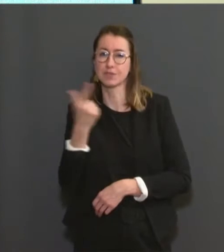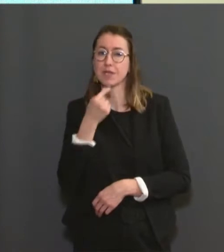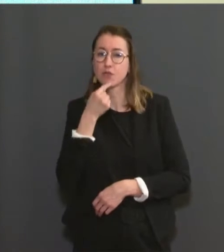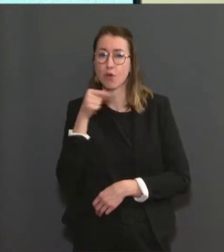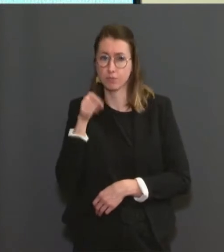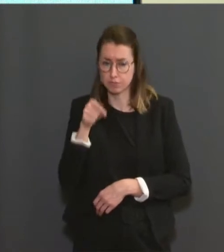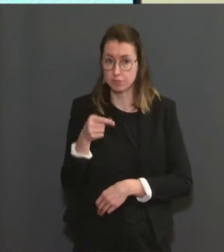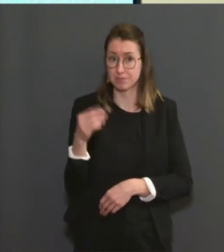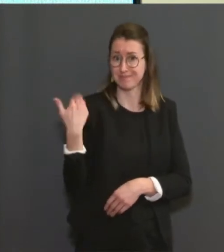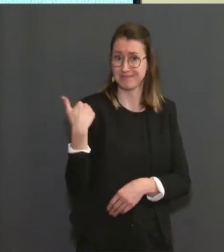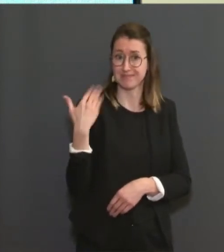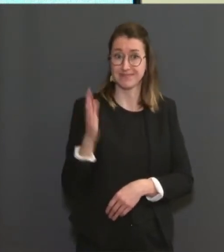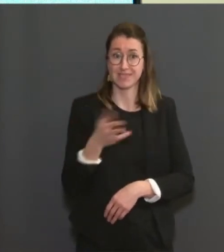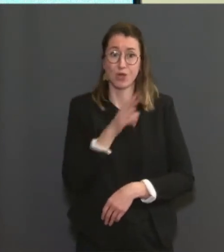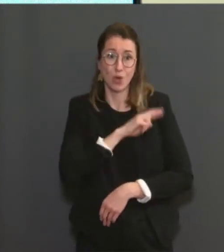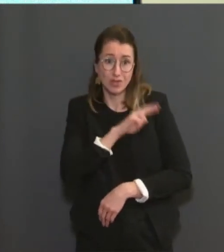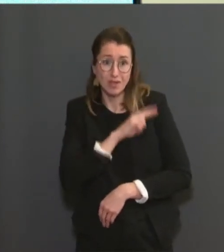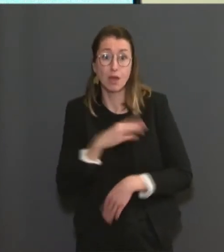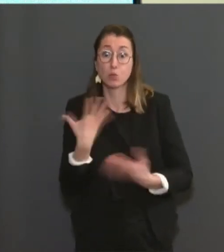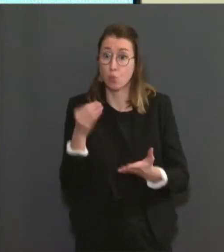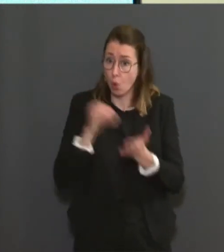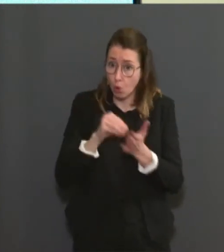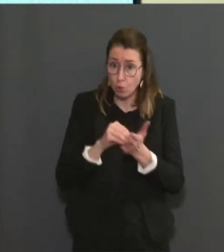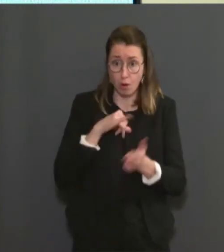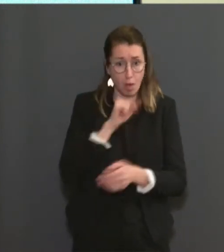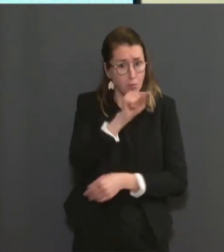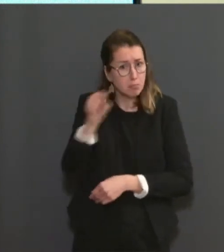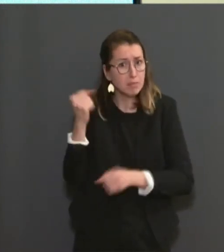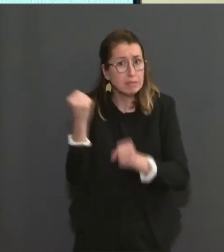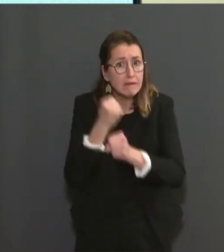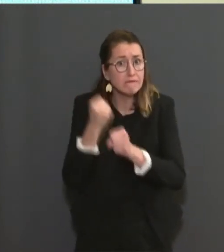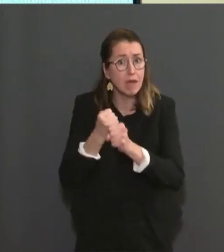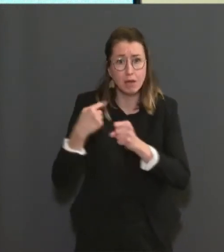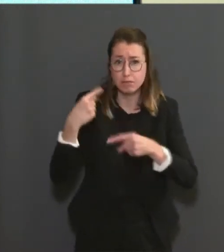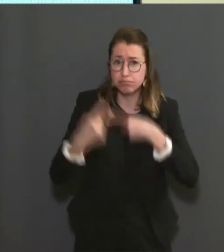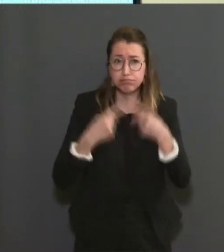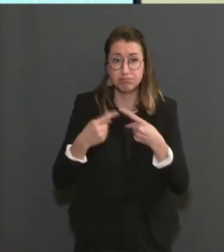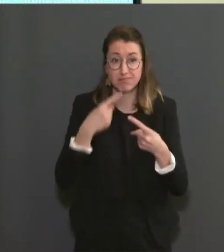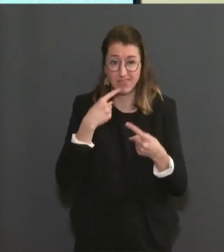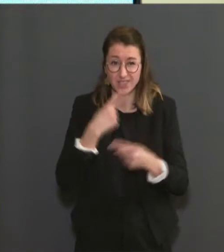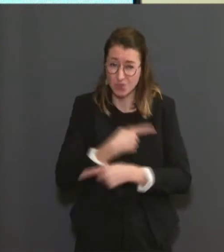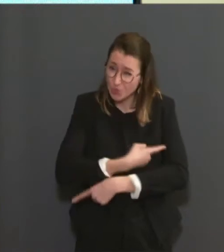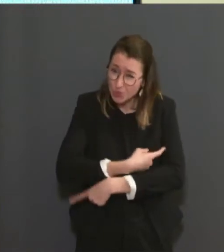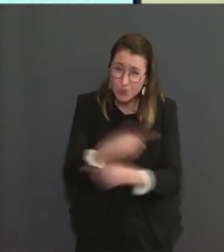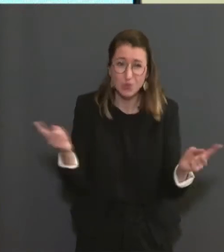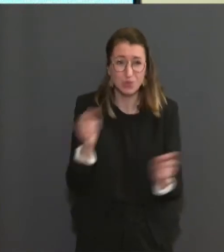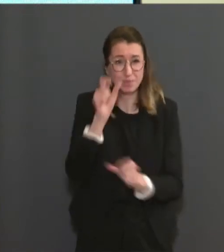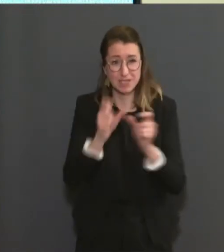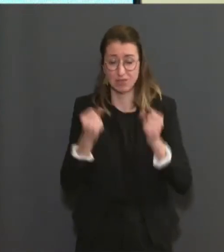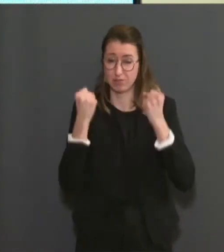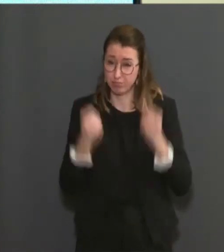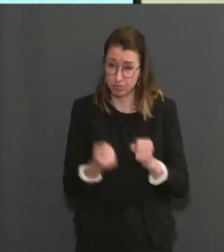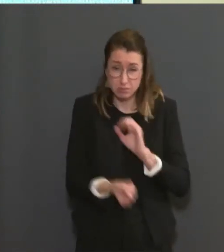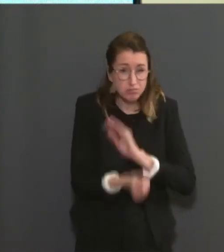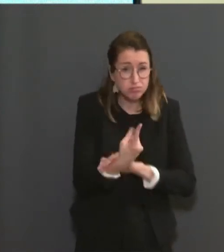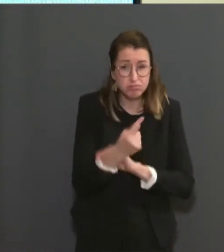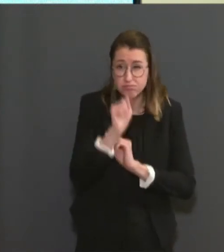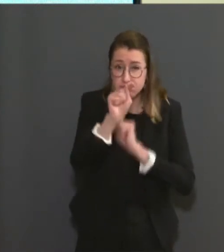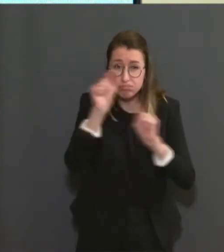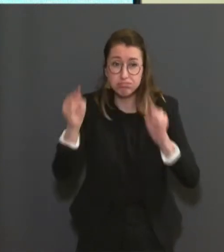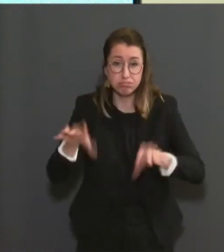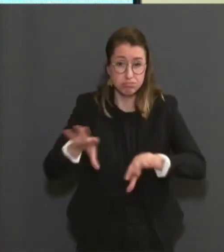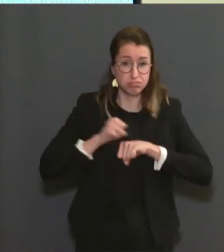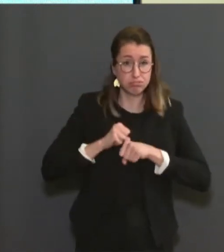le monde peut être touché par le virus, tout le monde peut être conduit à être hospitalisé et tout le monde peut être conduit à se faire un séjour en